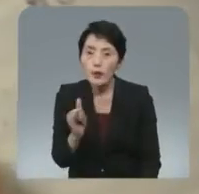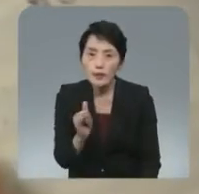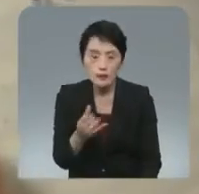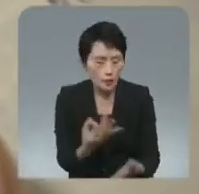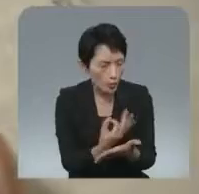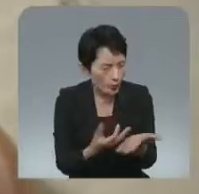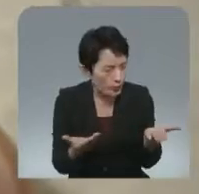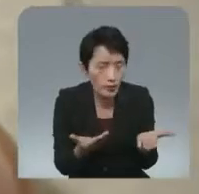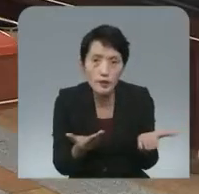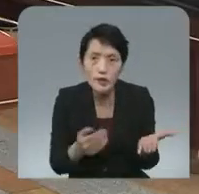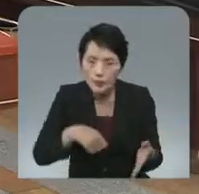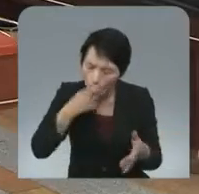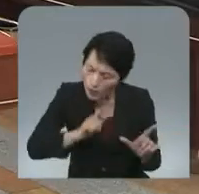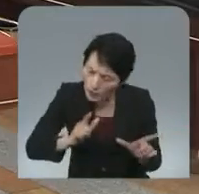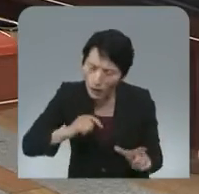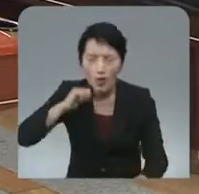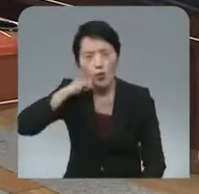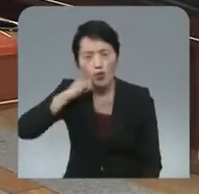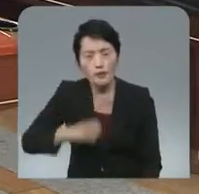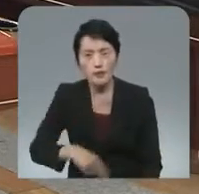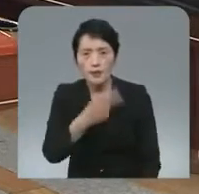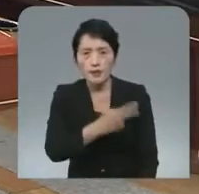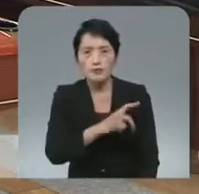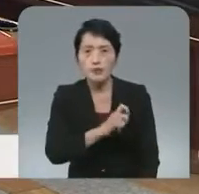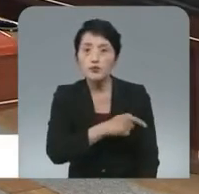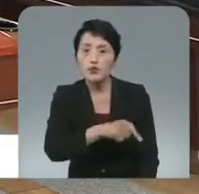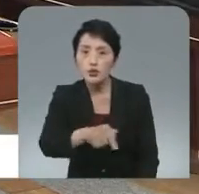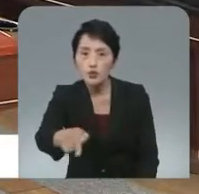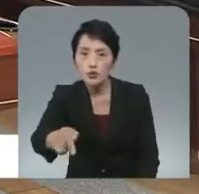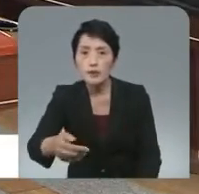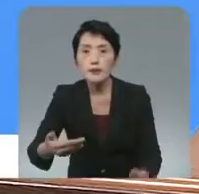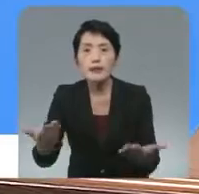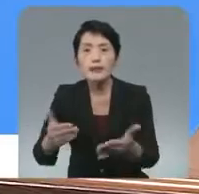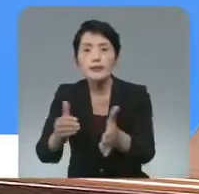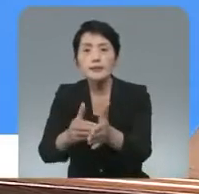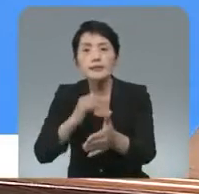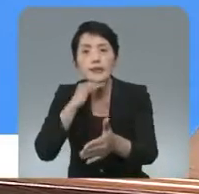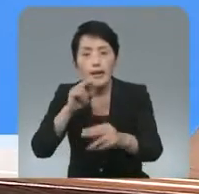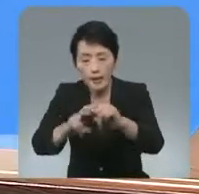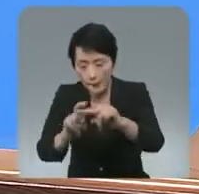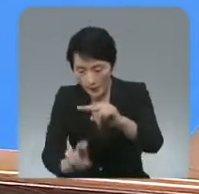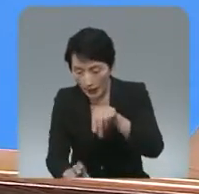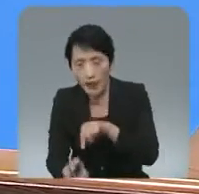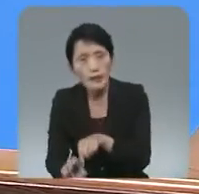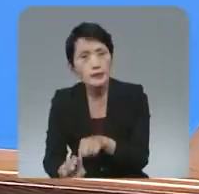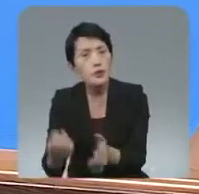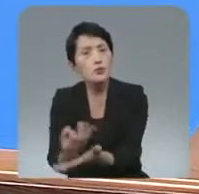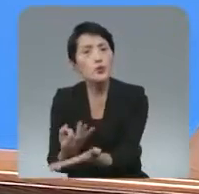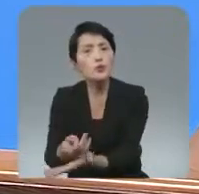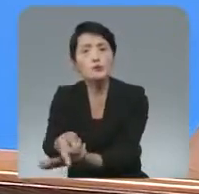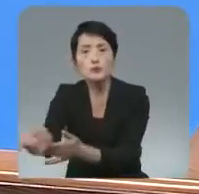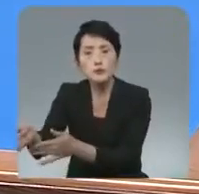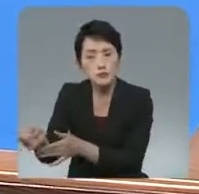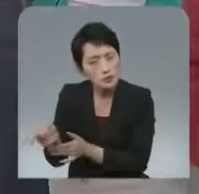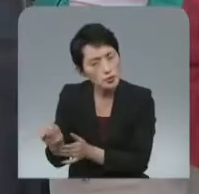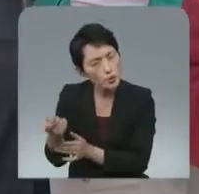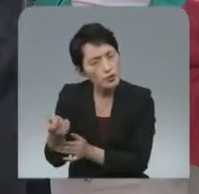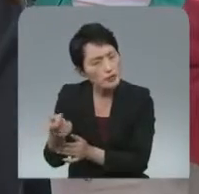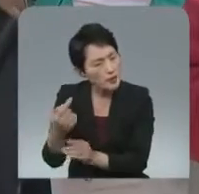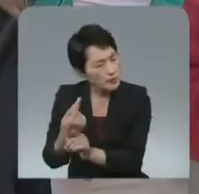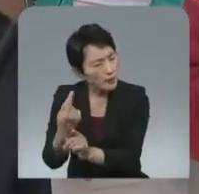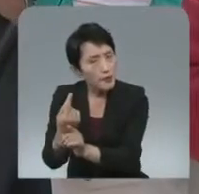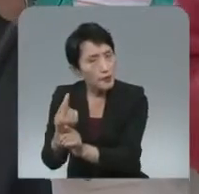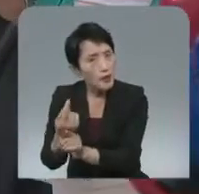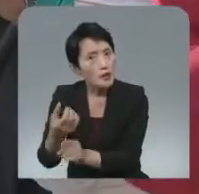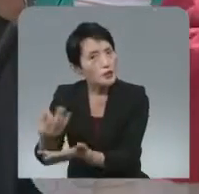distribution des revenus chez les retraités mais le taux de pauvreté relative autrement dit la part des personnes dont les rentrées d'argent sont inférieurs